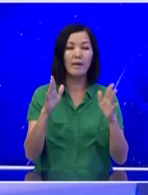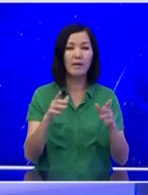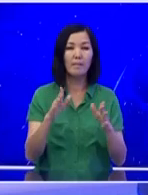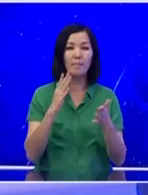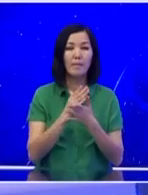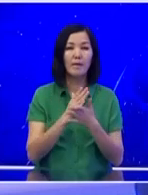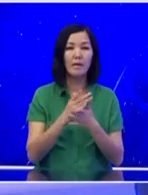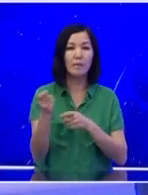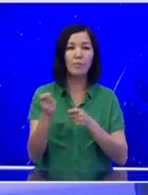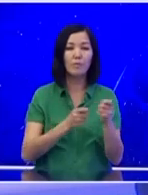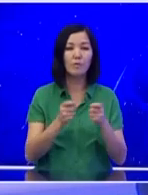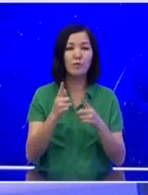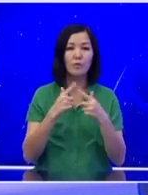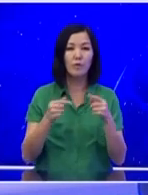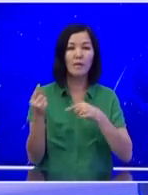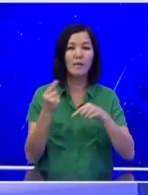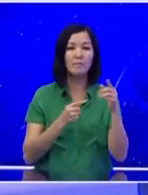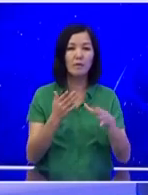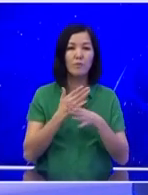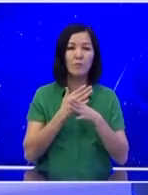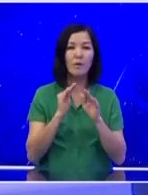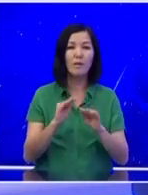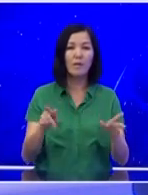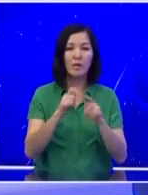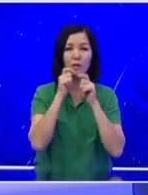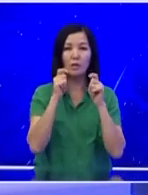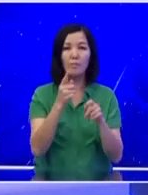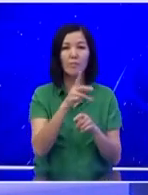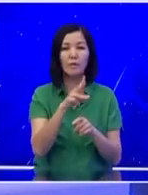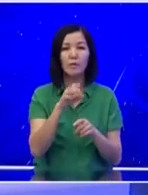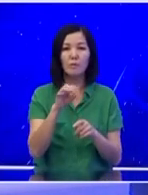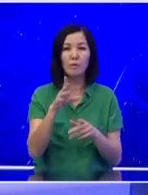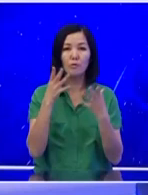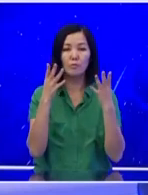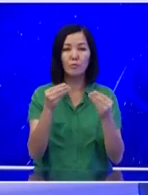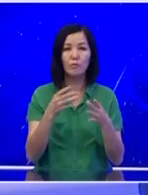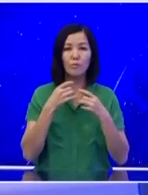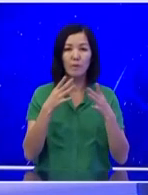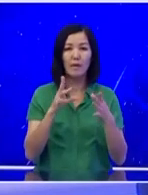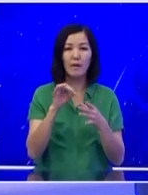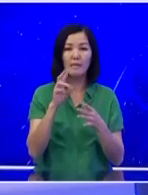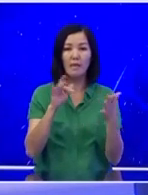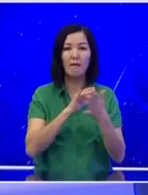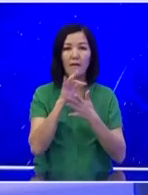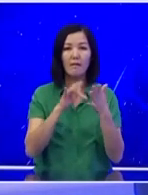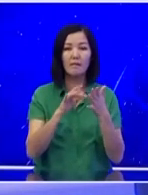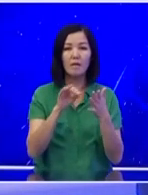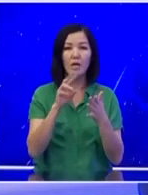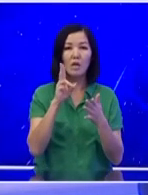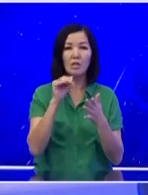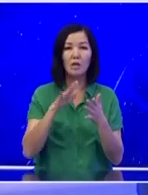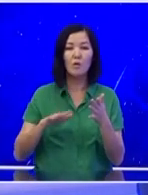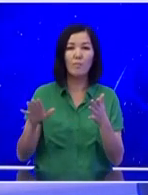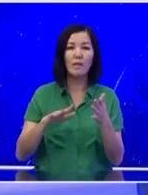әкімдігі мұрындық болып, кәсіпкерлер көмегімен балаларға тарту жасады. Бірінші маусым мерекесінде Қаскелен қаласында жағалау балалар